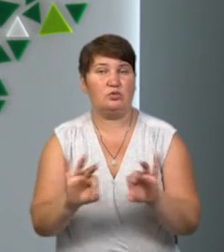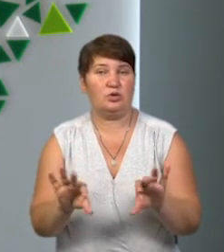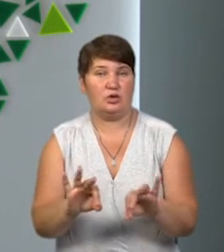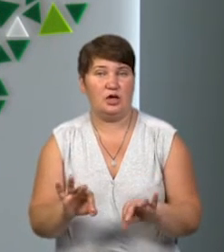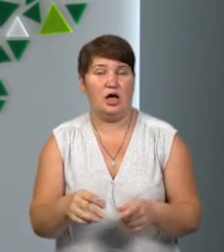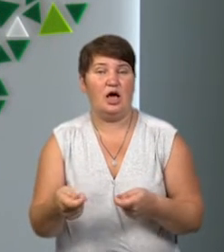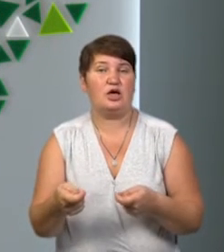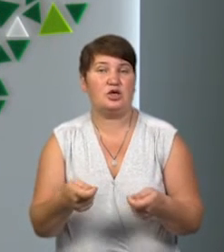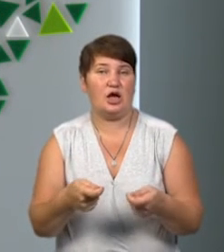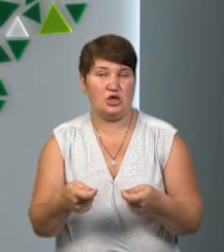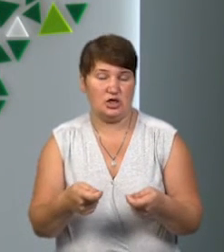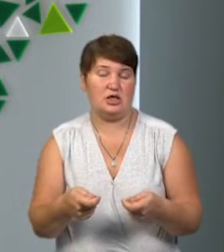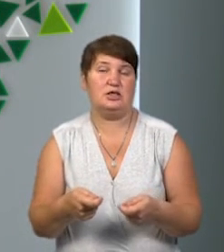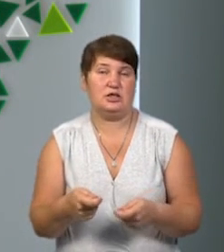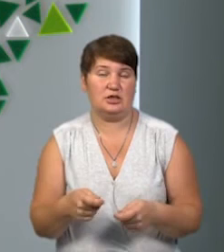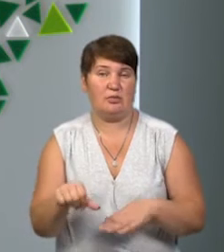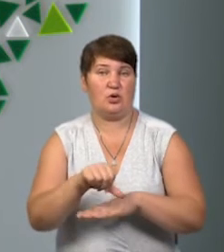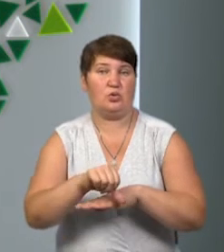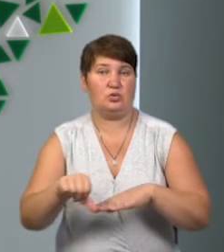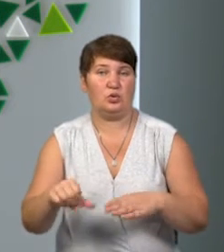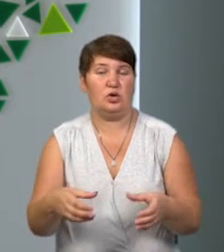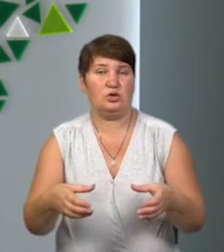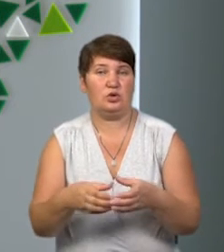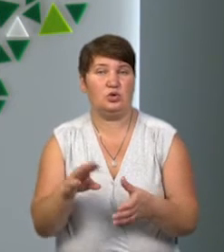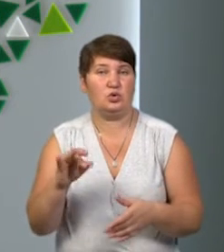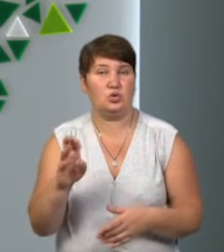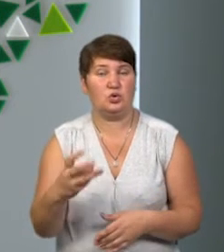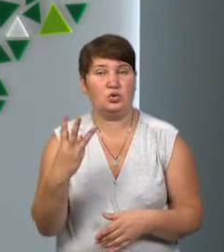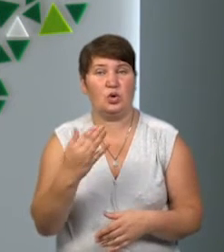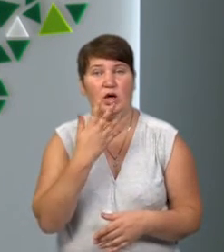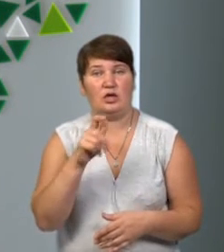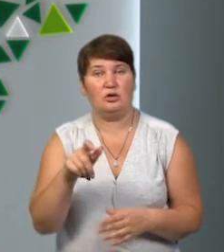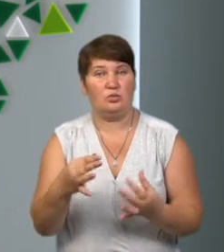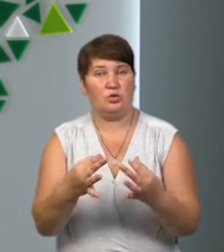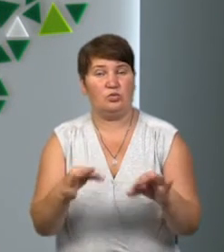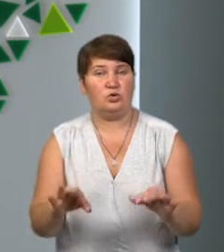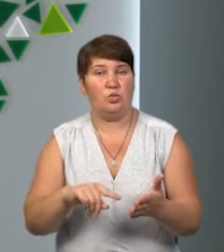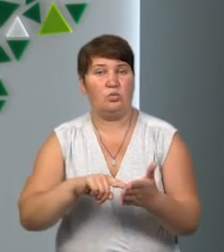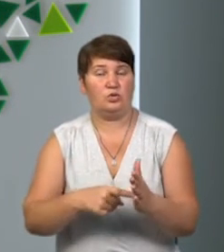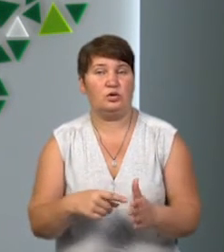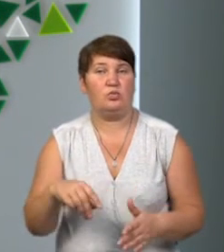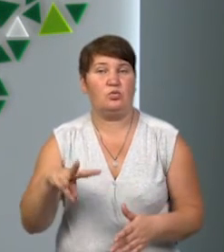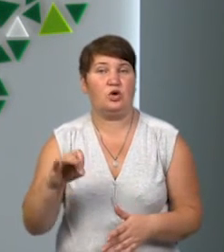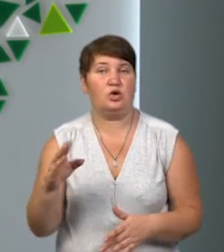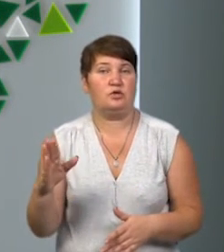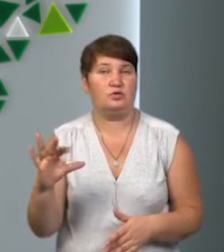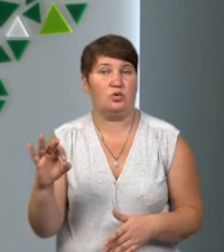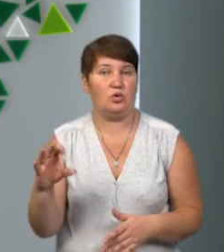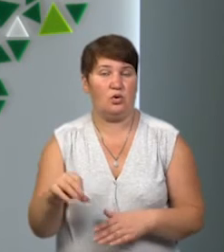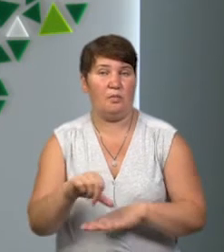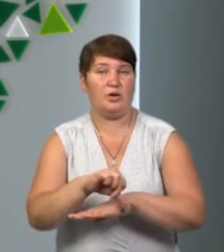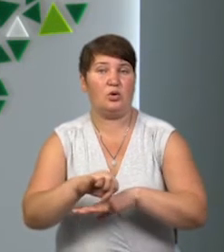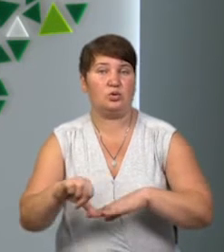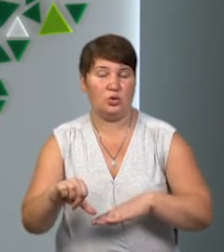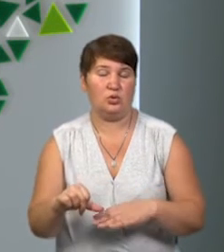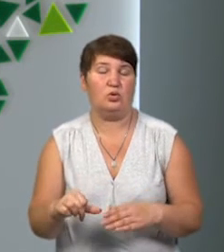Чопського прикордонного загону Олена Трачук. Трьох іноземців не пропустили в пунктах пропуску Мукачівського прикордонного